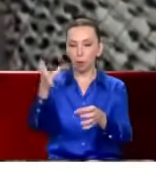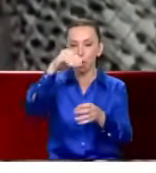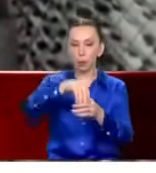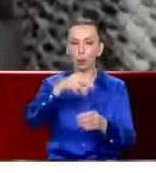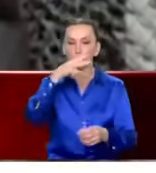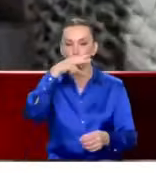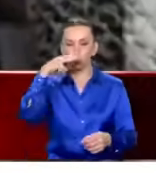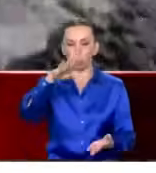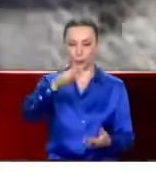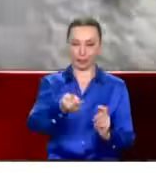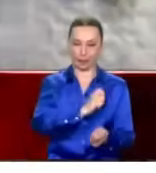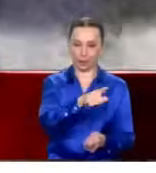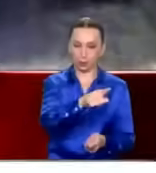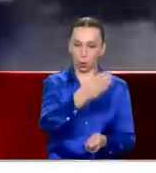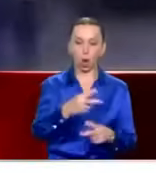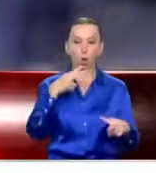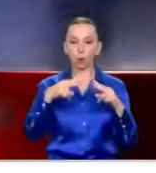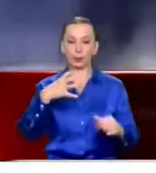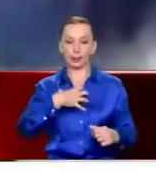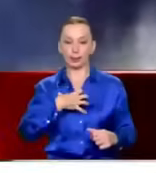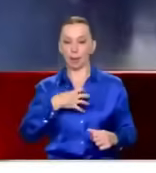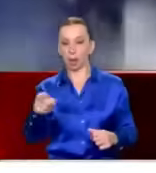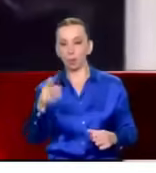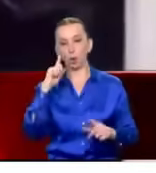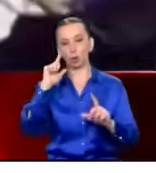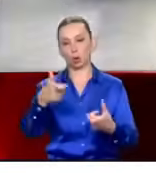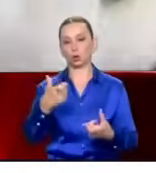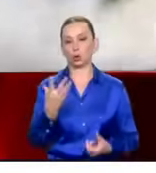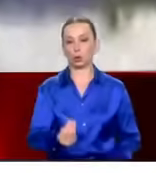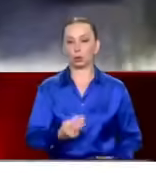tüpü değiştiren kişi ve lokanta sahibi gözaltına alındı.